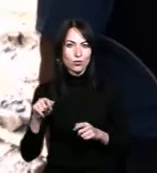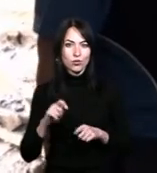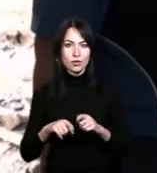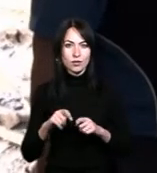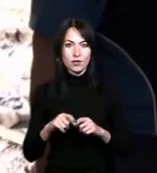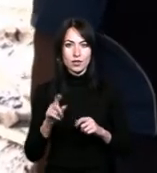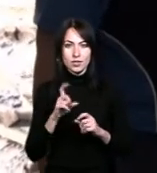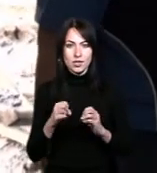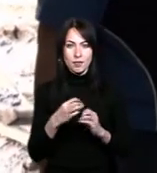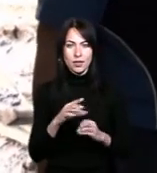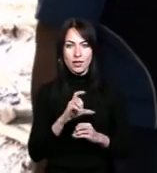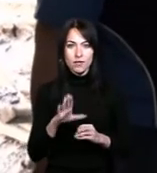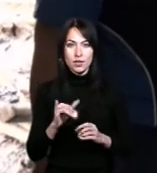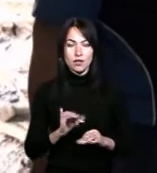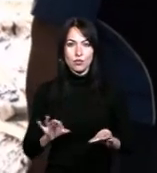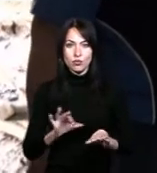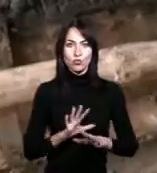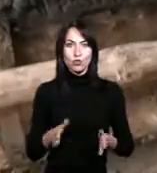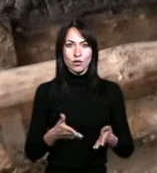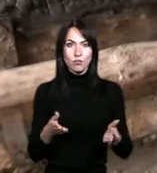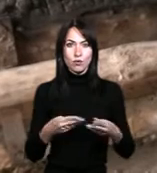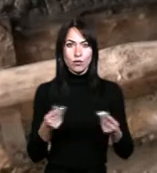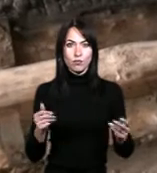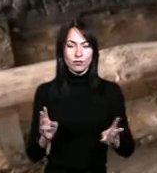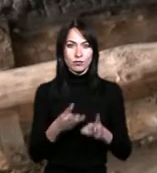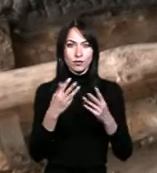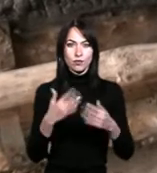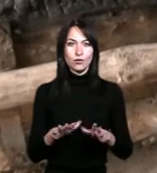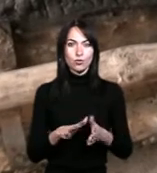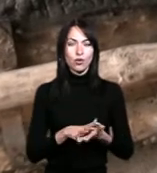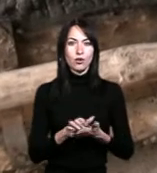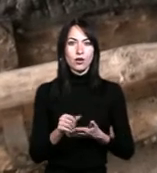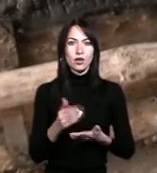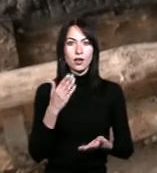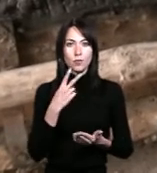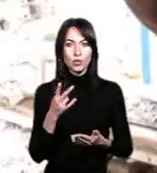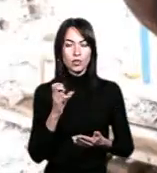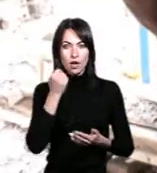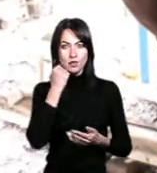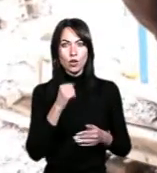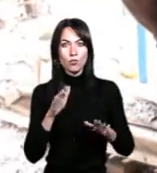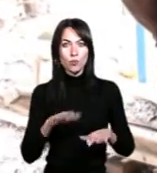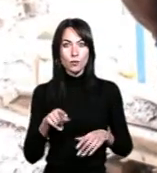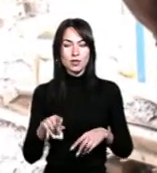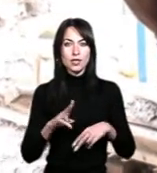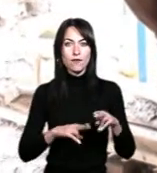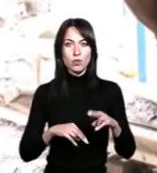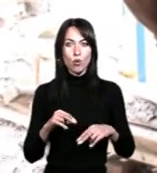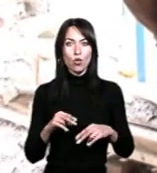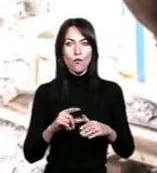стінку. За 15 минут як нічого не було. Якщо на попелищі, от на старому місці відбудувати